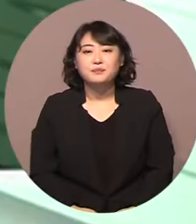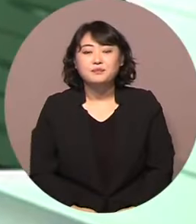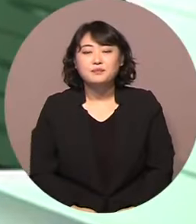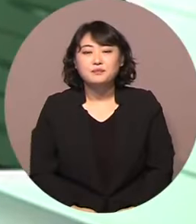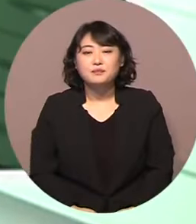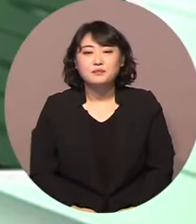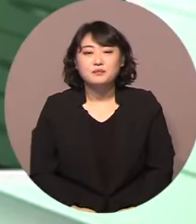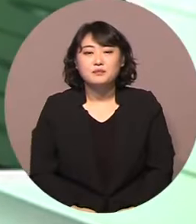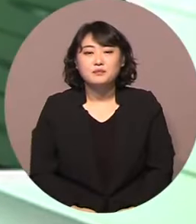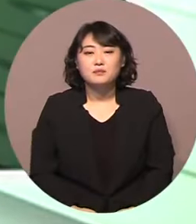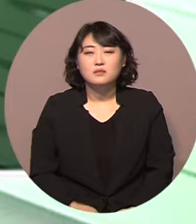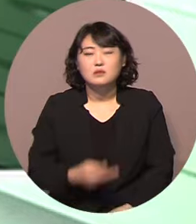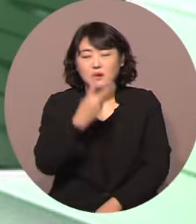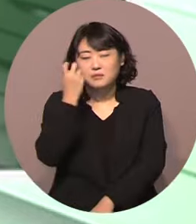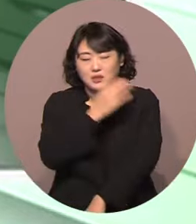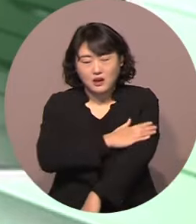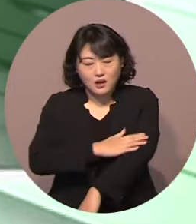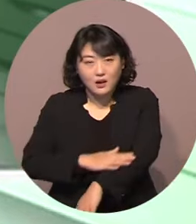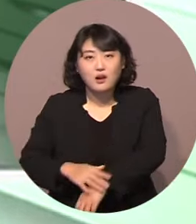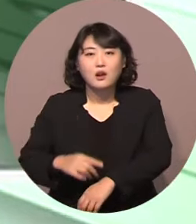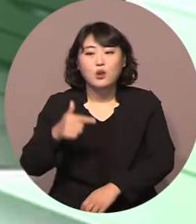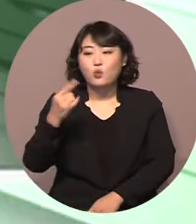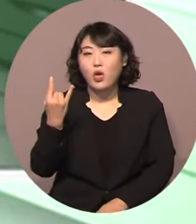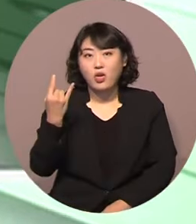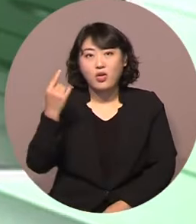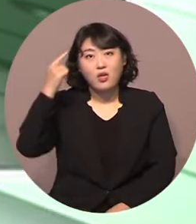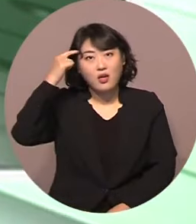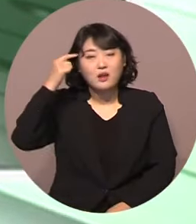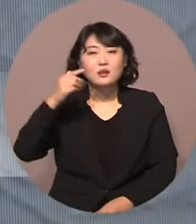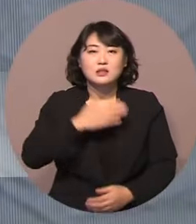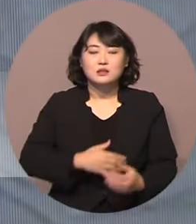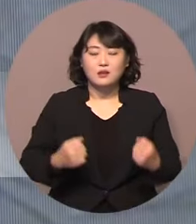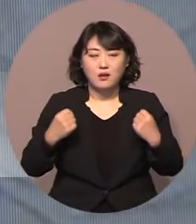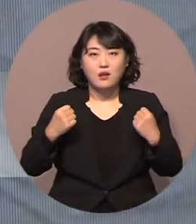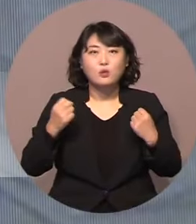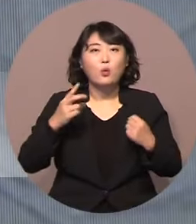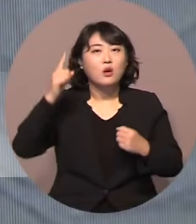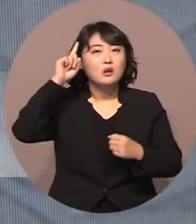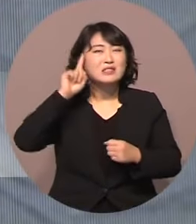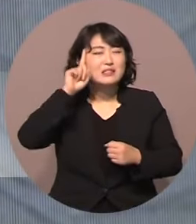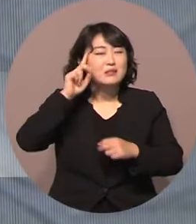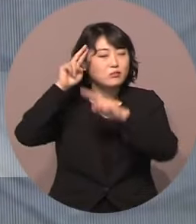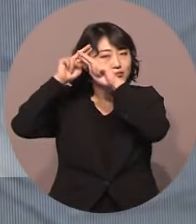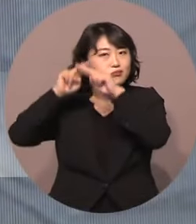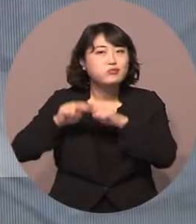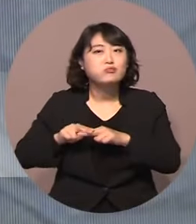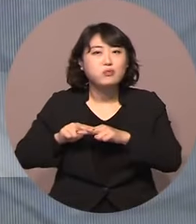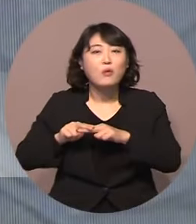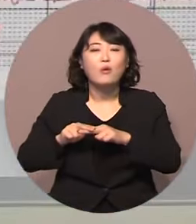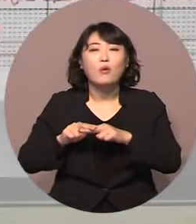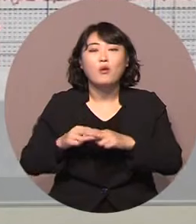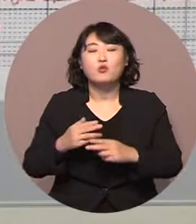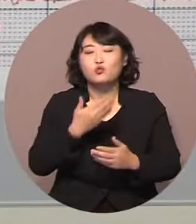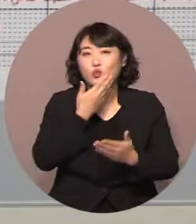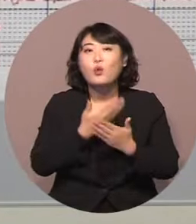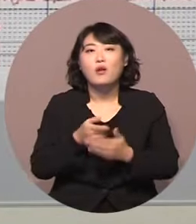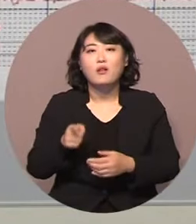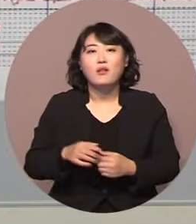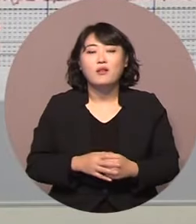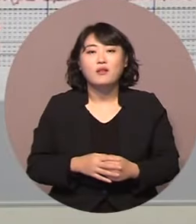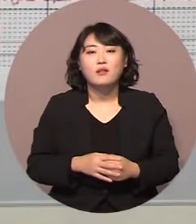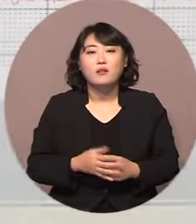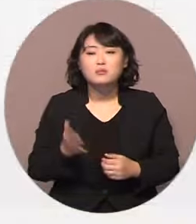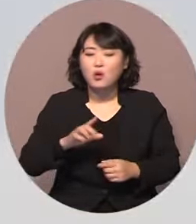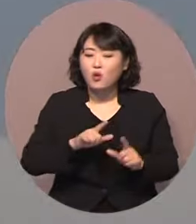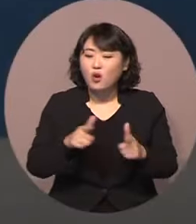기자입니다 양질의 숙면은 뇌와 신체를 회복하고 스트레스를 낮추는 건강의 핵심 요소입니다 하지만 각종